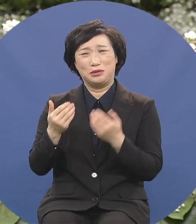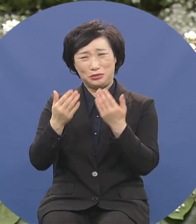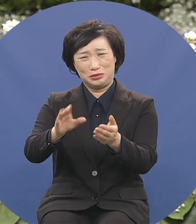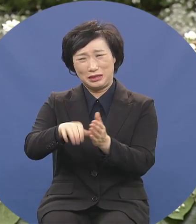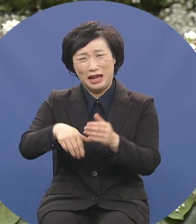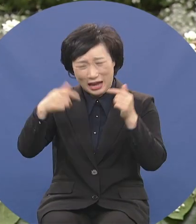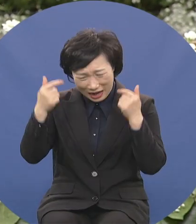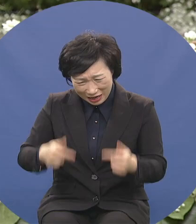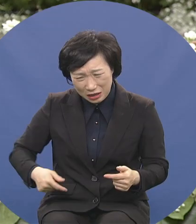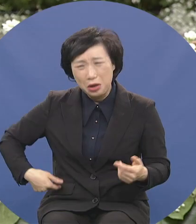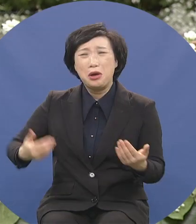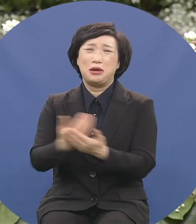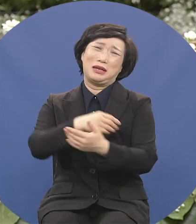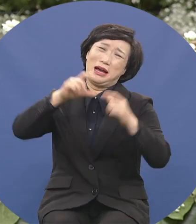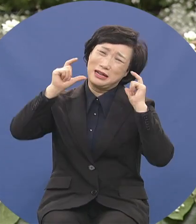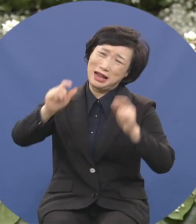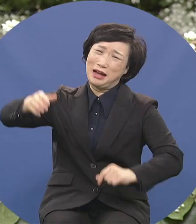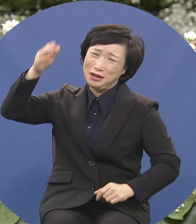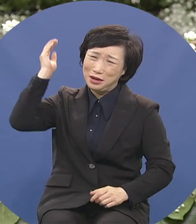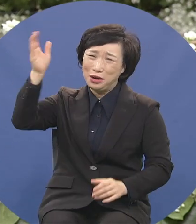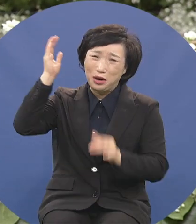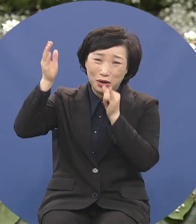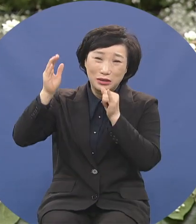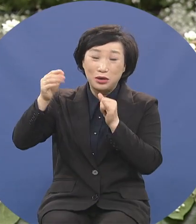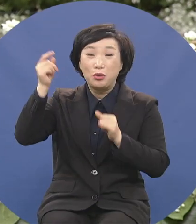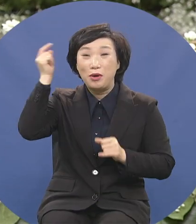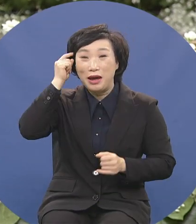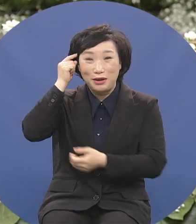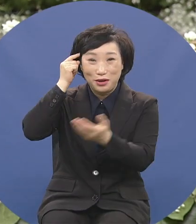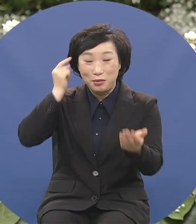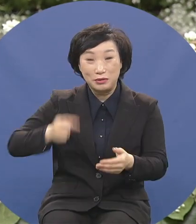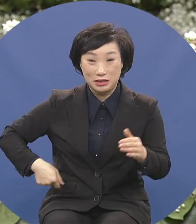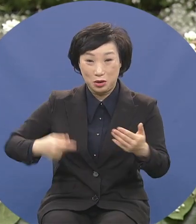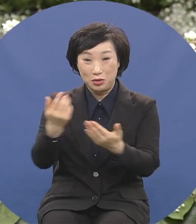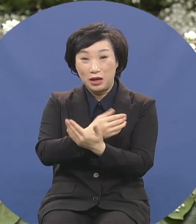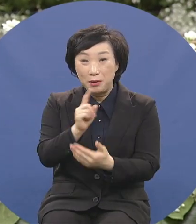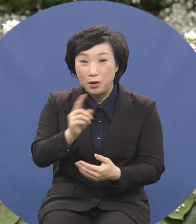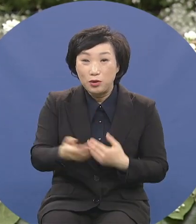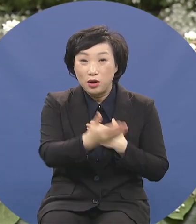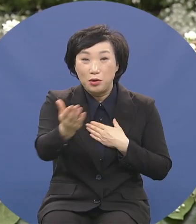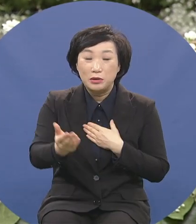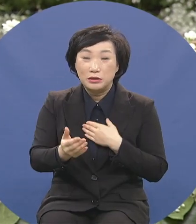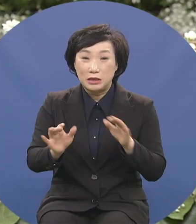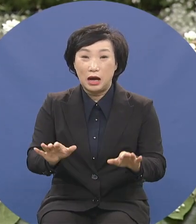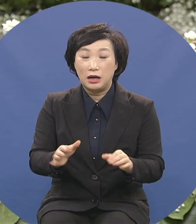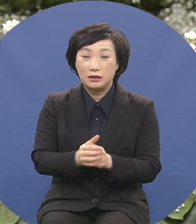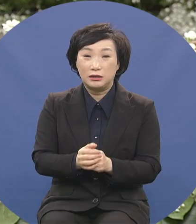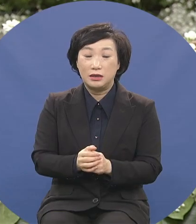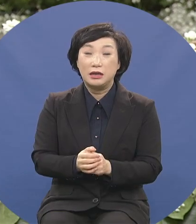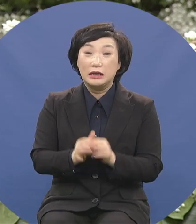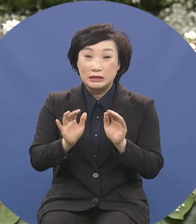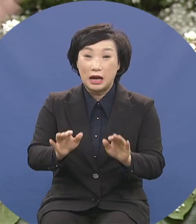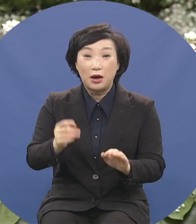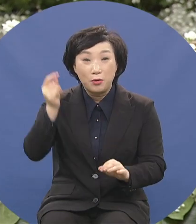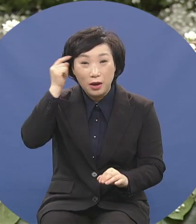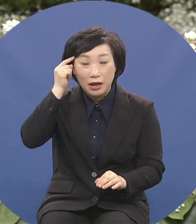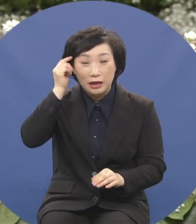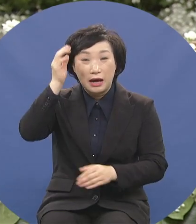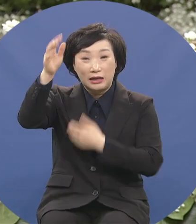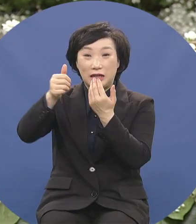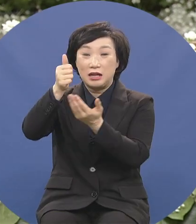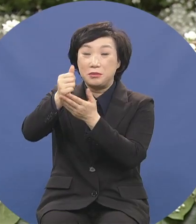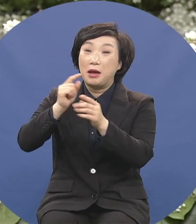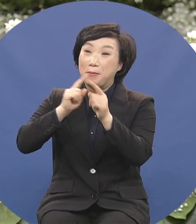말을 외쳐대는 게 뭐냐? 회개는 어디야 기준을 두고 회개하라 말하냐?